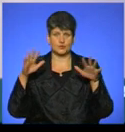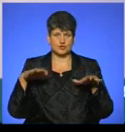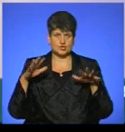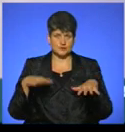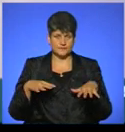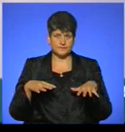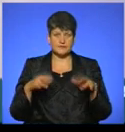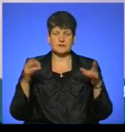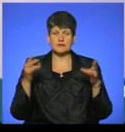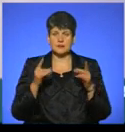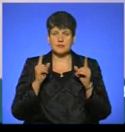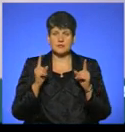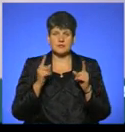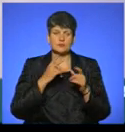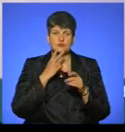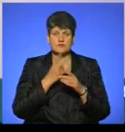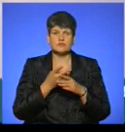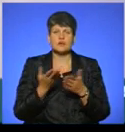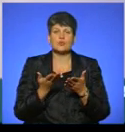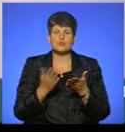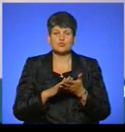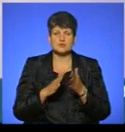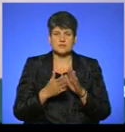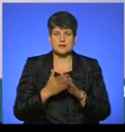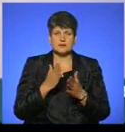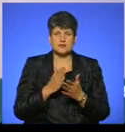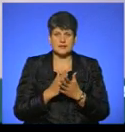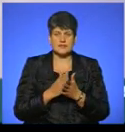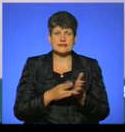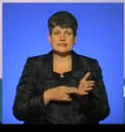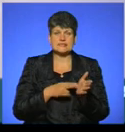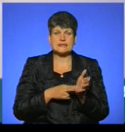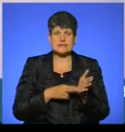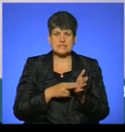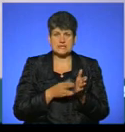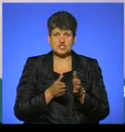Варто лише глянути, в якому стані знаходяться залізничні вітки.